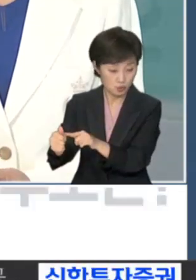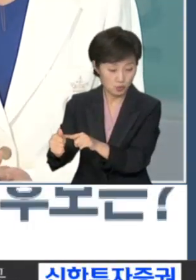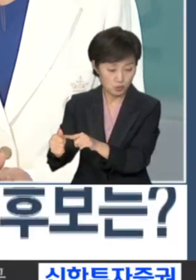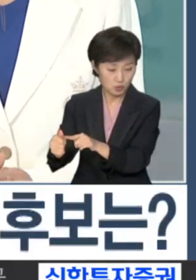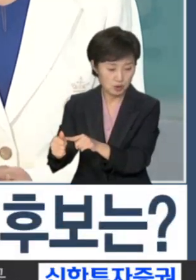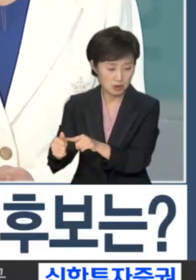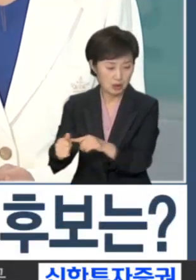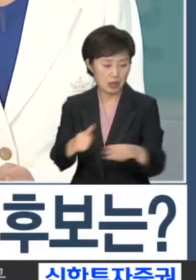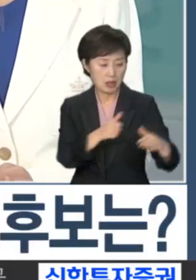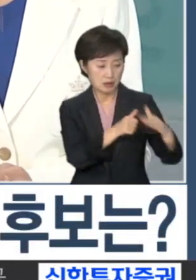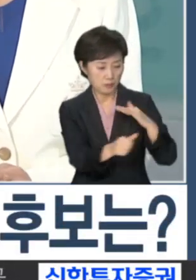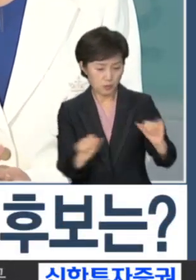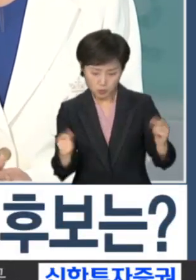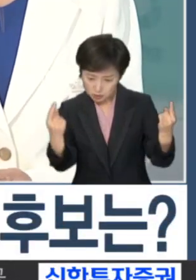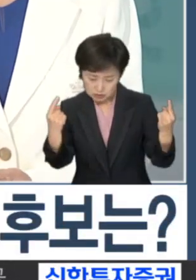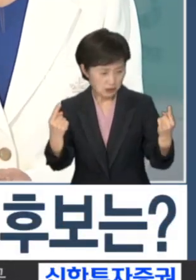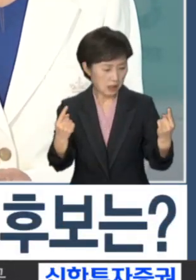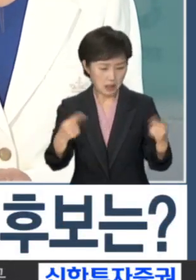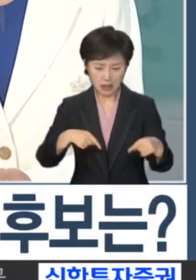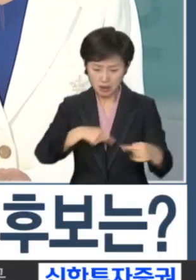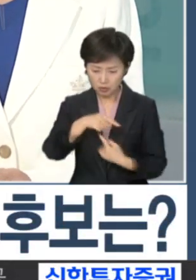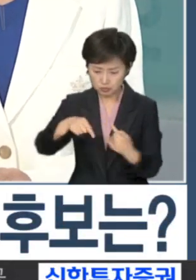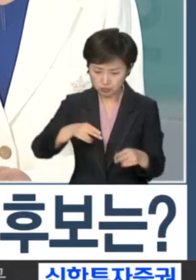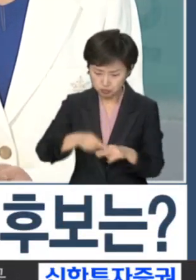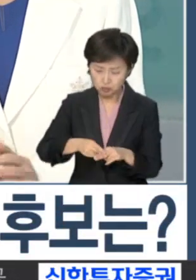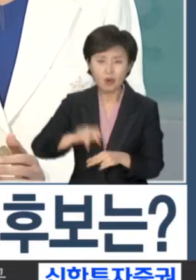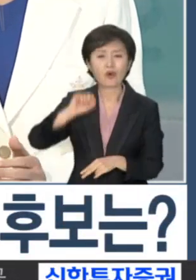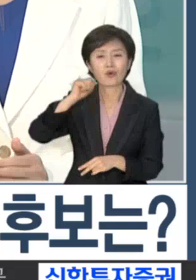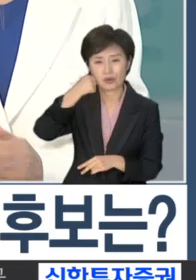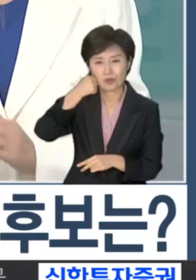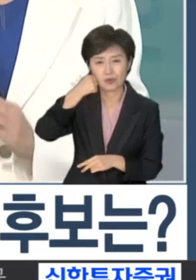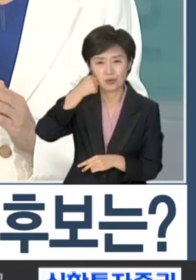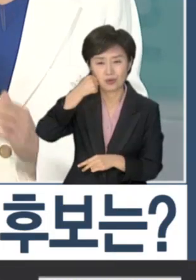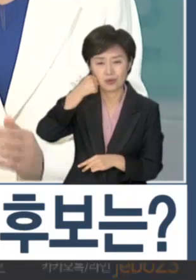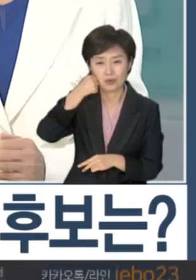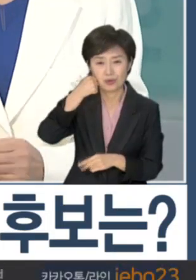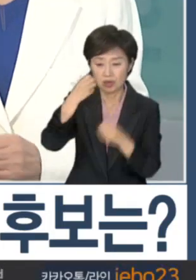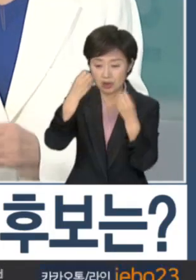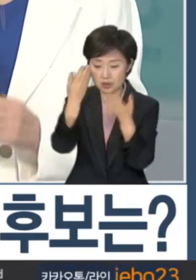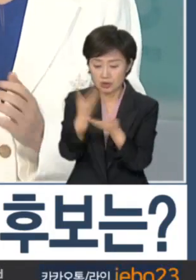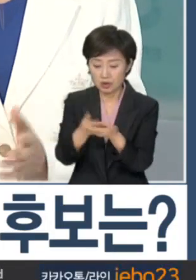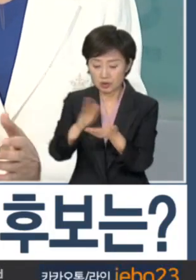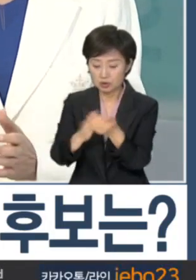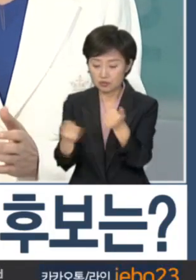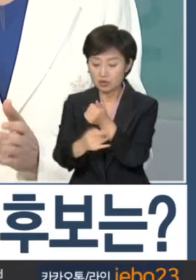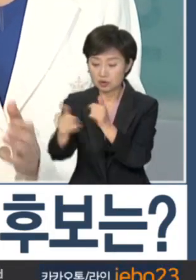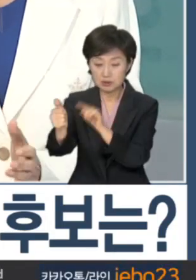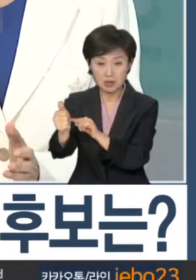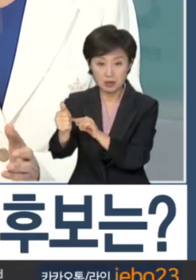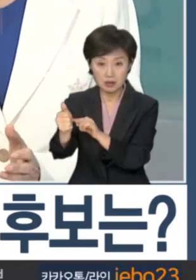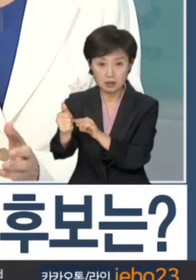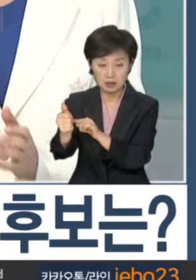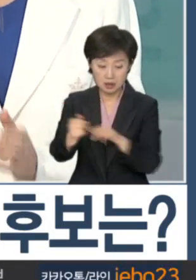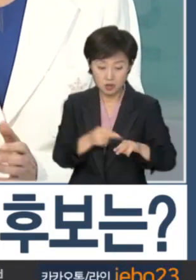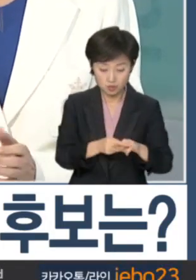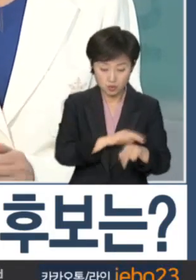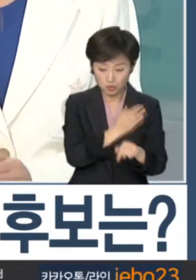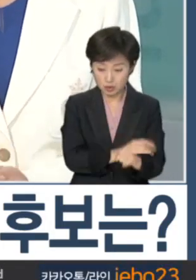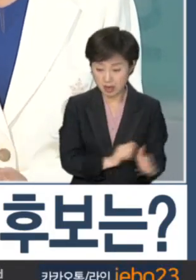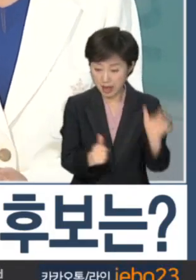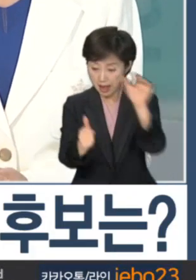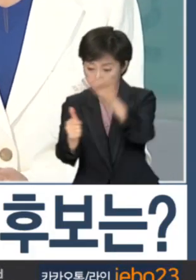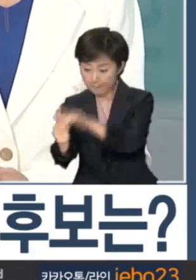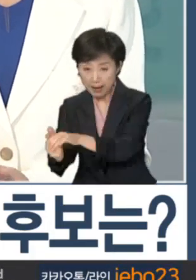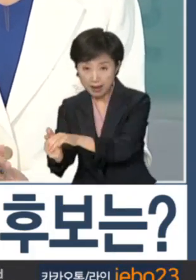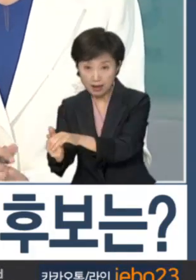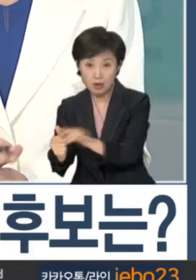좀 힘들지 않겠는가라는 생각이 들고요. 그렇게 되면 혁신위원장이 전권을 가지고 하게 되면 결국은